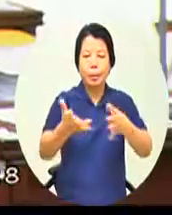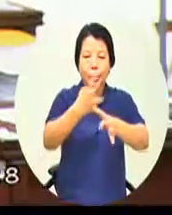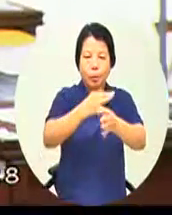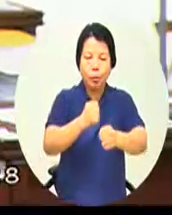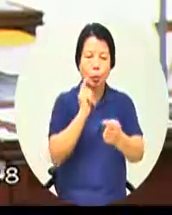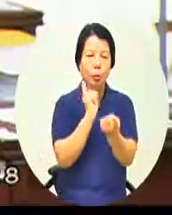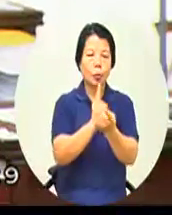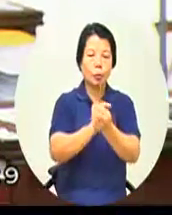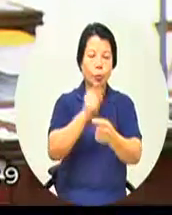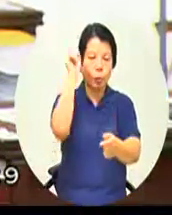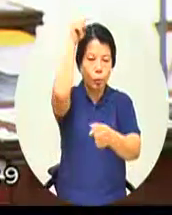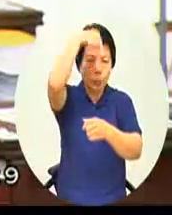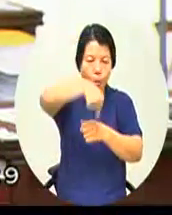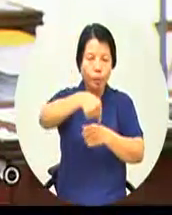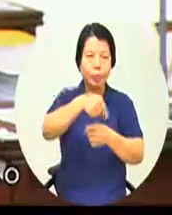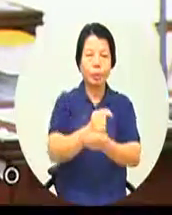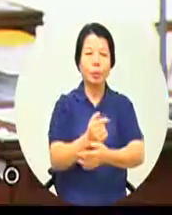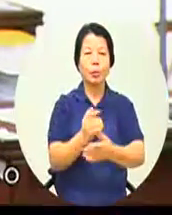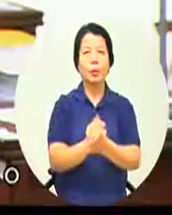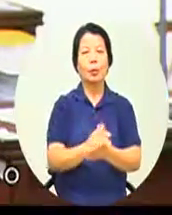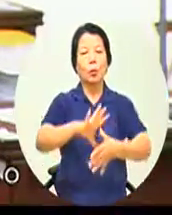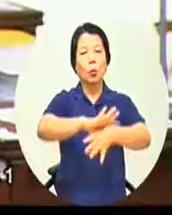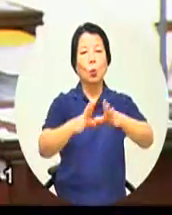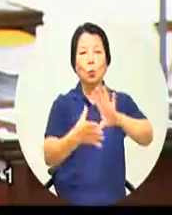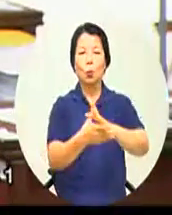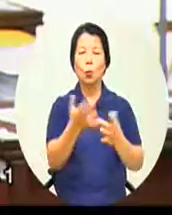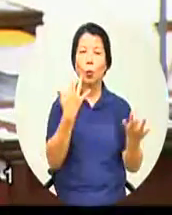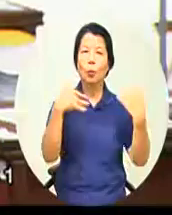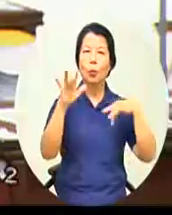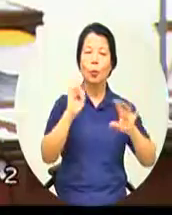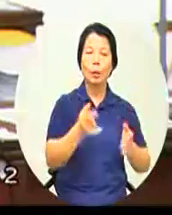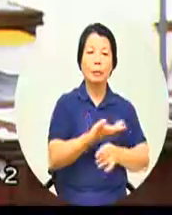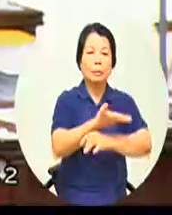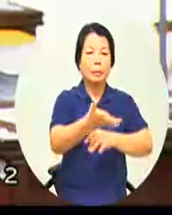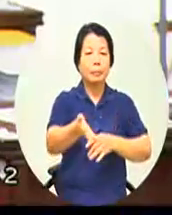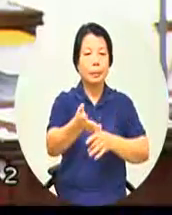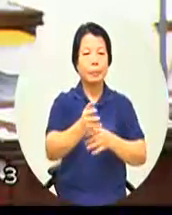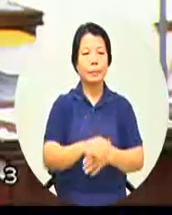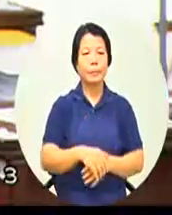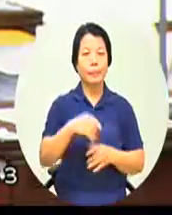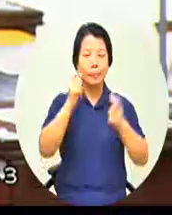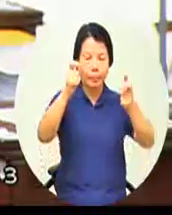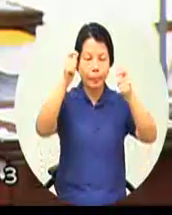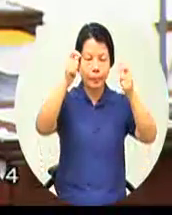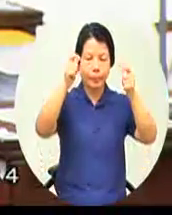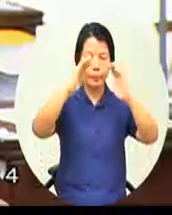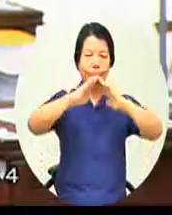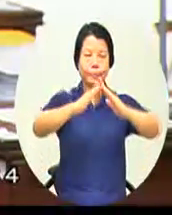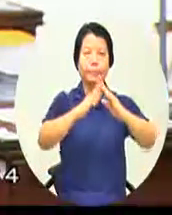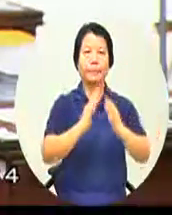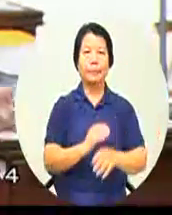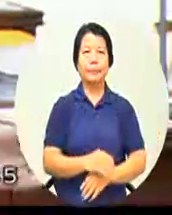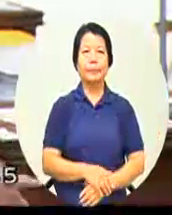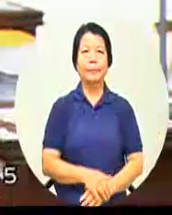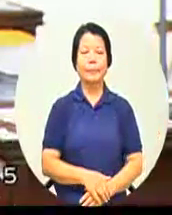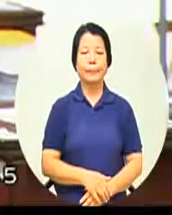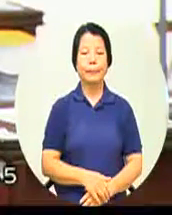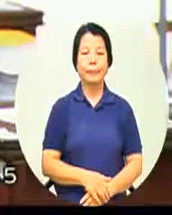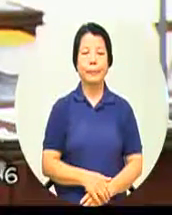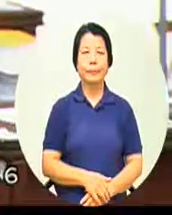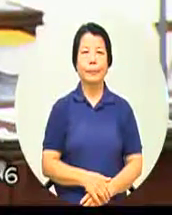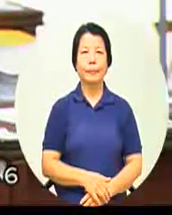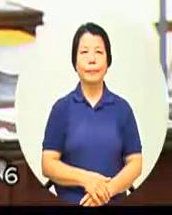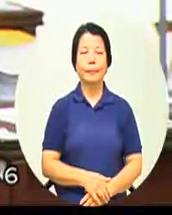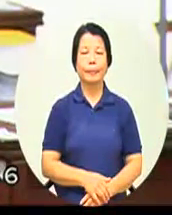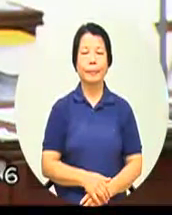文化，哦，包括歌戏啦，各方面的吼，维护了在地精神的对不对？吼，啊，歌戏对不对？吼，啊来。来每一个去咱